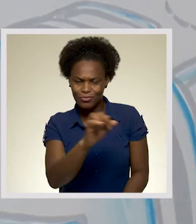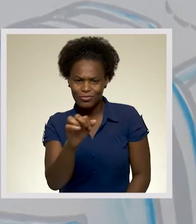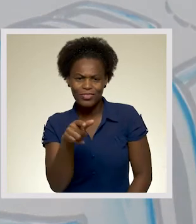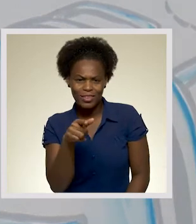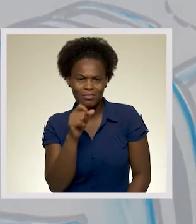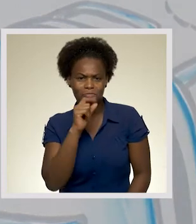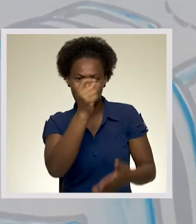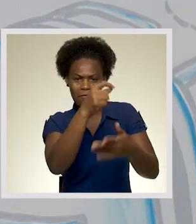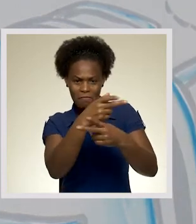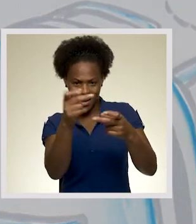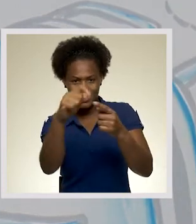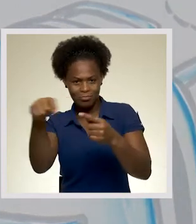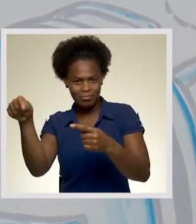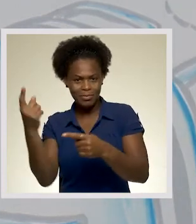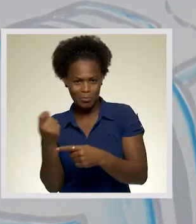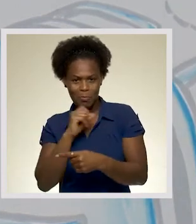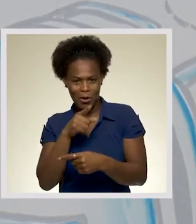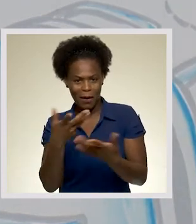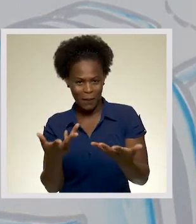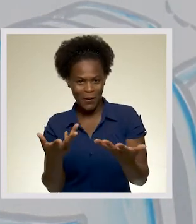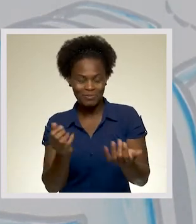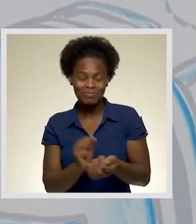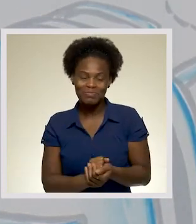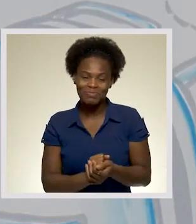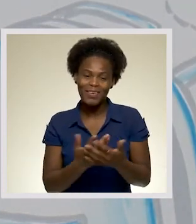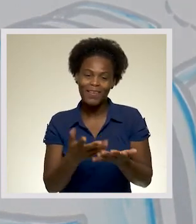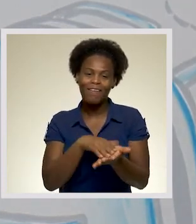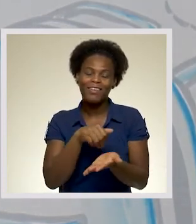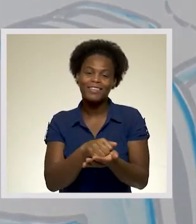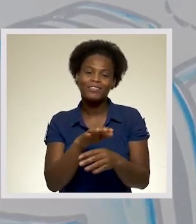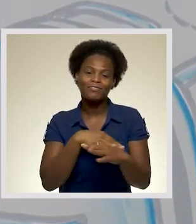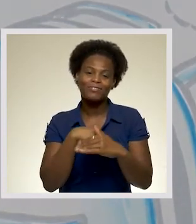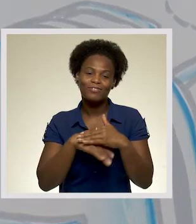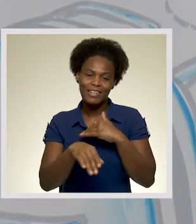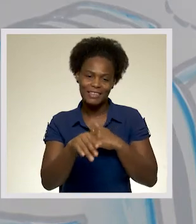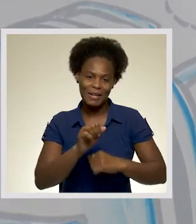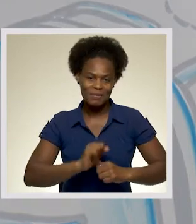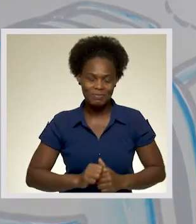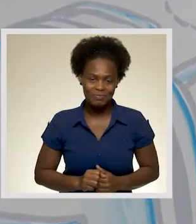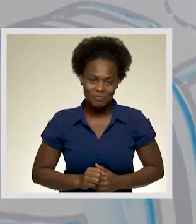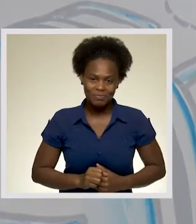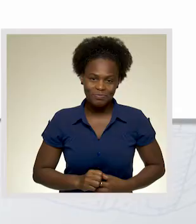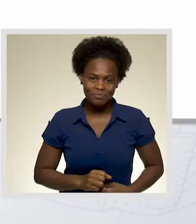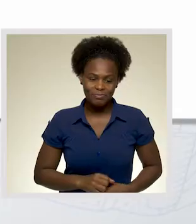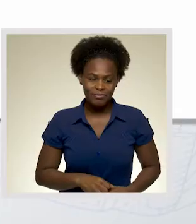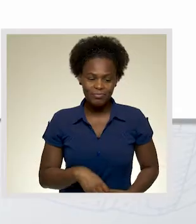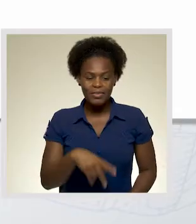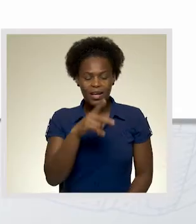Vous avez pu compléter les phrases. On passe à la correction.